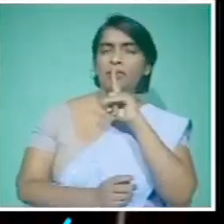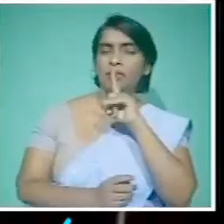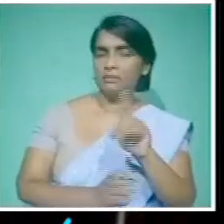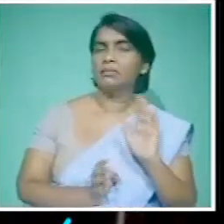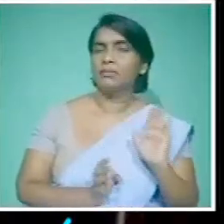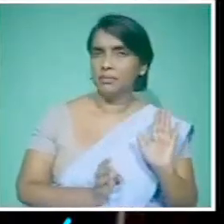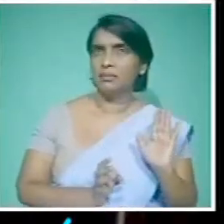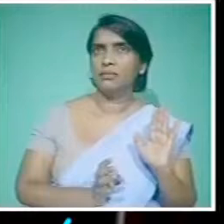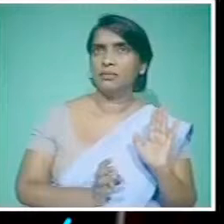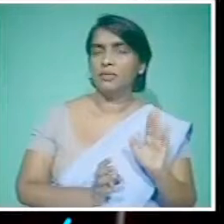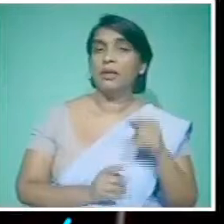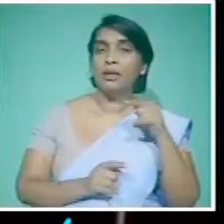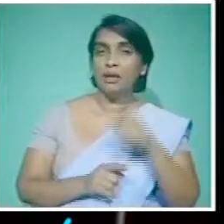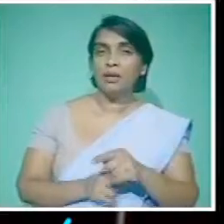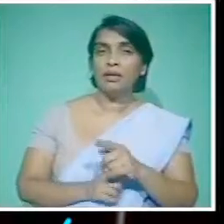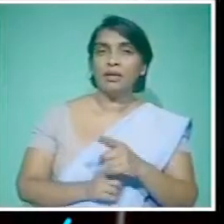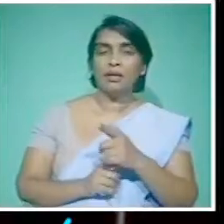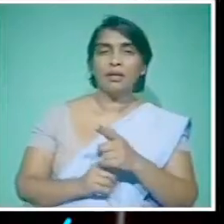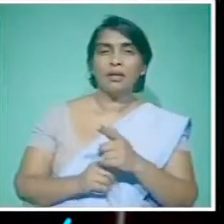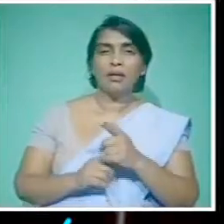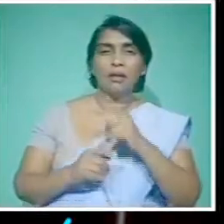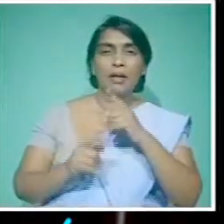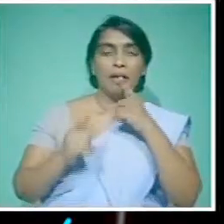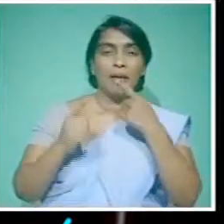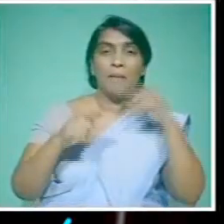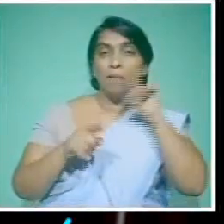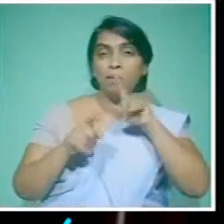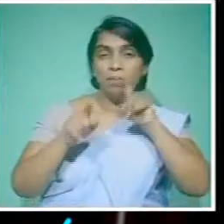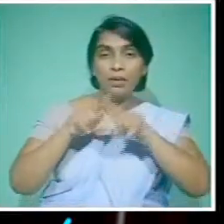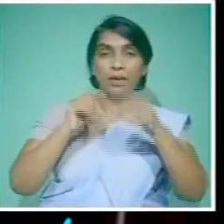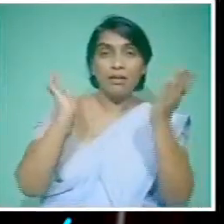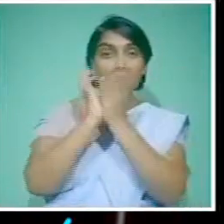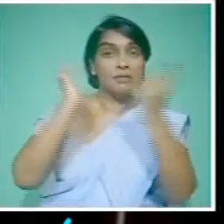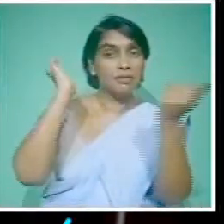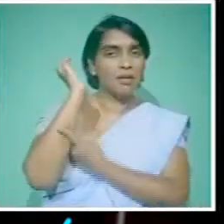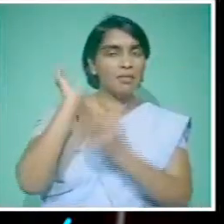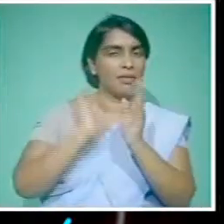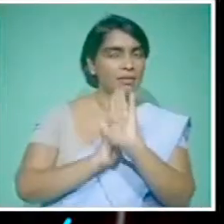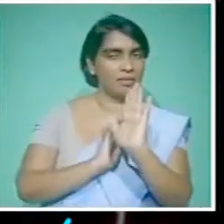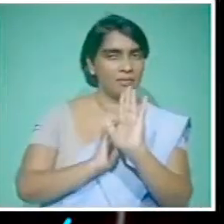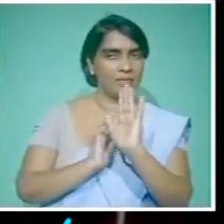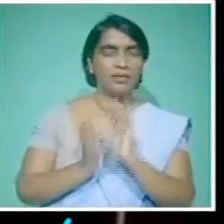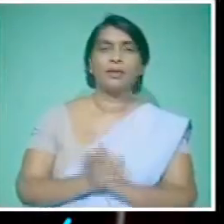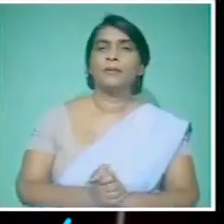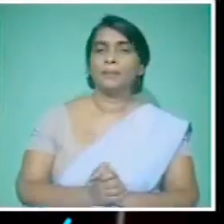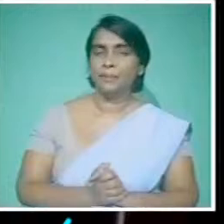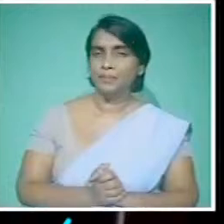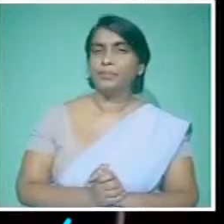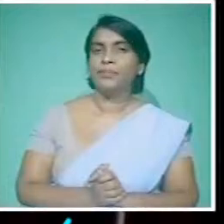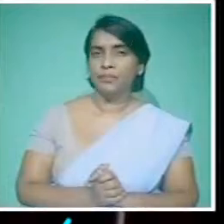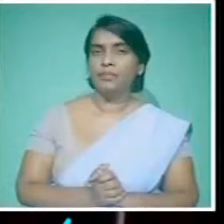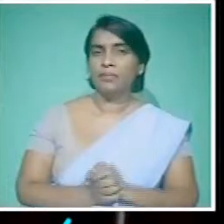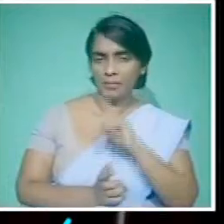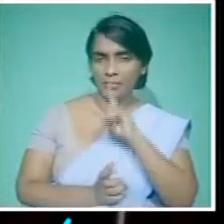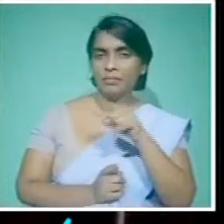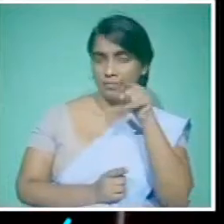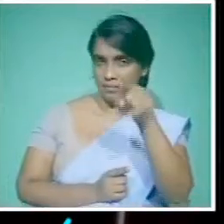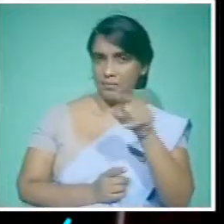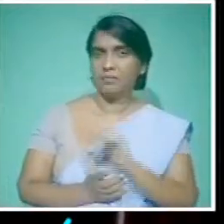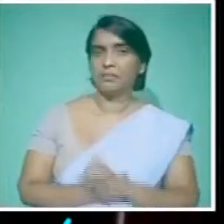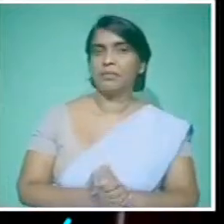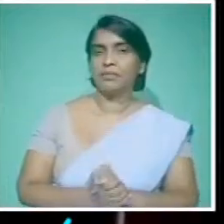ඇත්තටම බ්ලේඩ් වලින් මාර්ගස් කපන්න ලෑස්ති වෙන්න එපා විපක්ෂ නායකතුමා. මට කියන්න තියෙන එච්චරයි